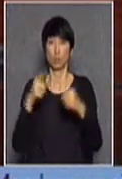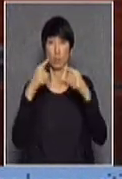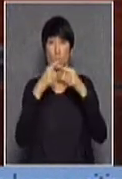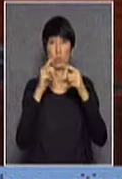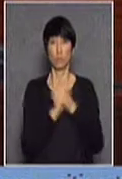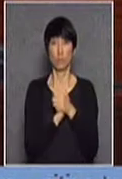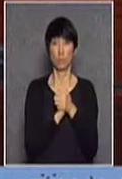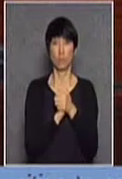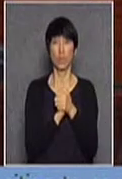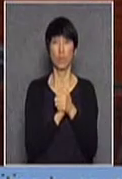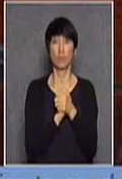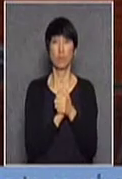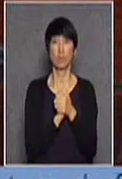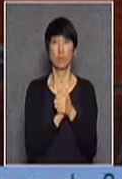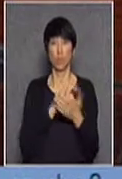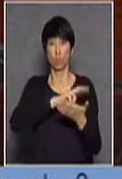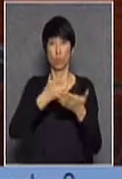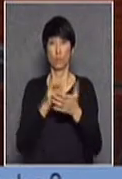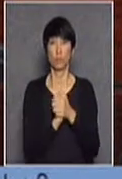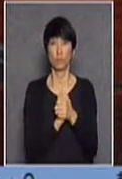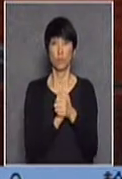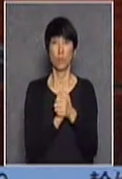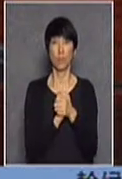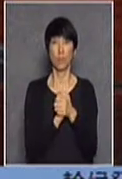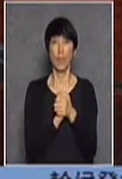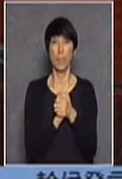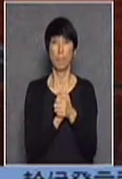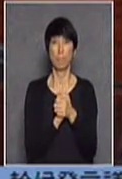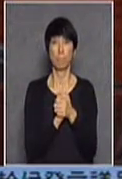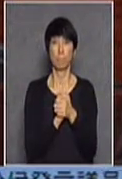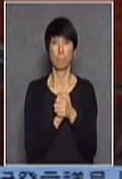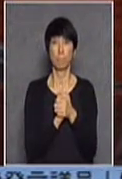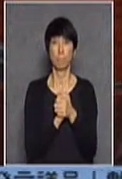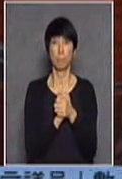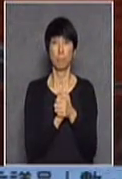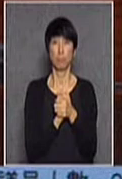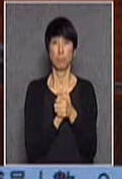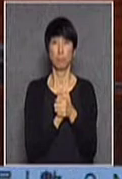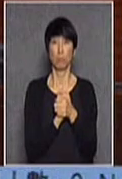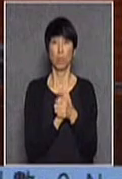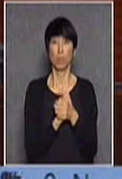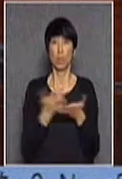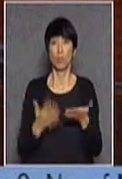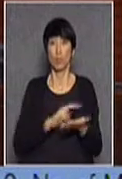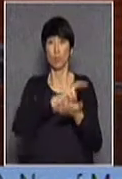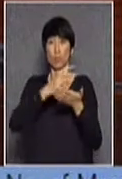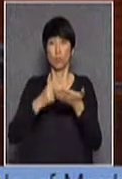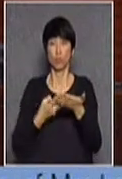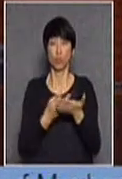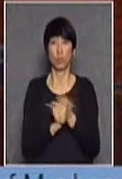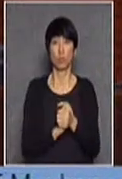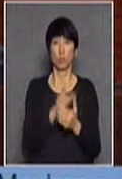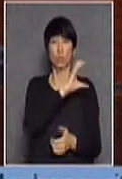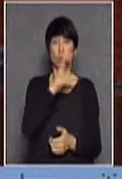咧，受到呢個嘅改變。咁呢一個改變其實某個程度上都改變咗成個長洲嘅